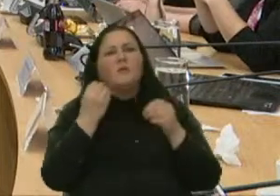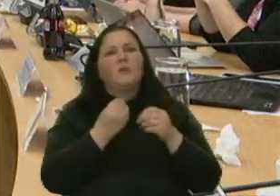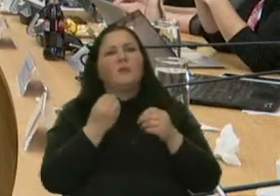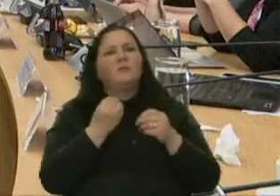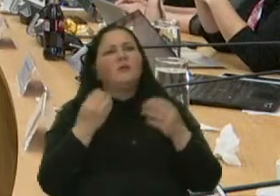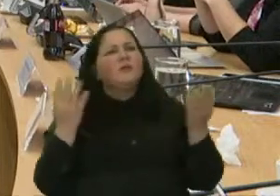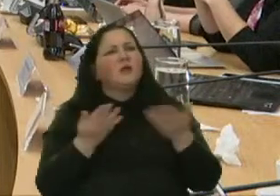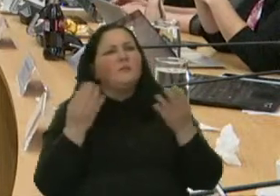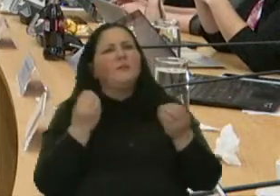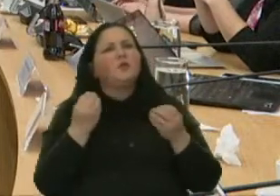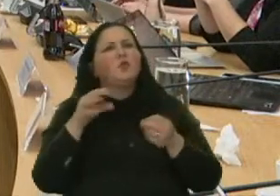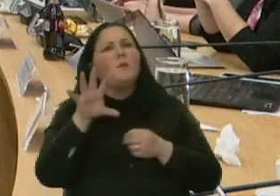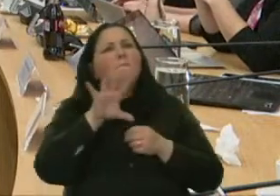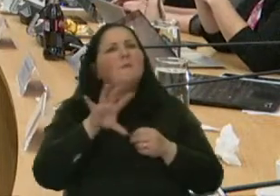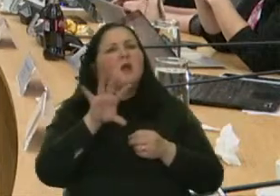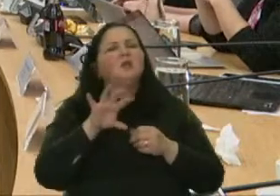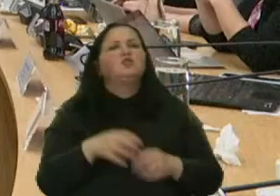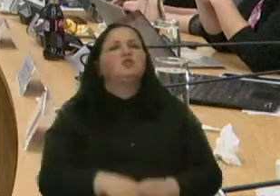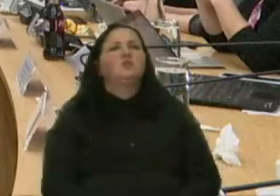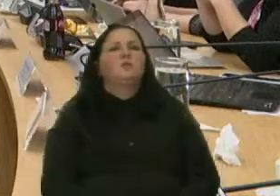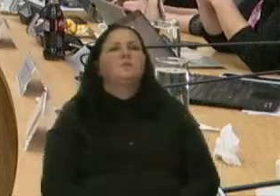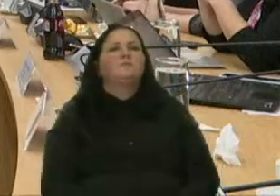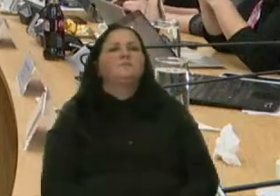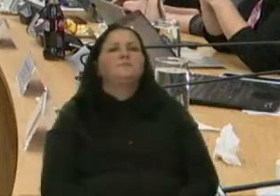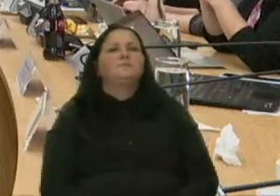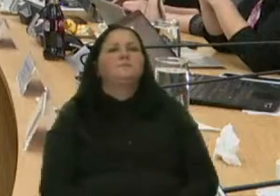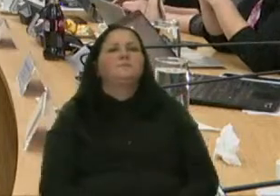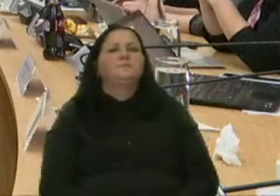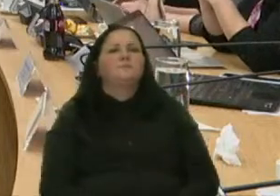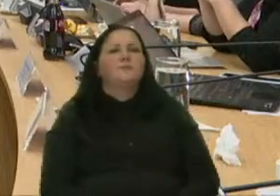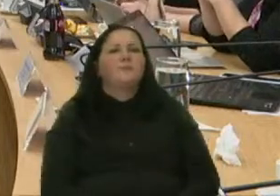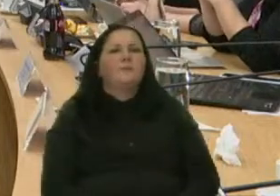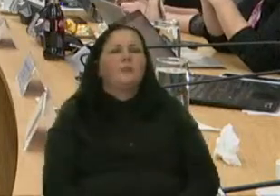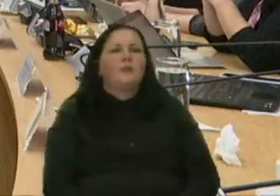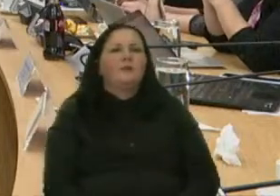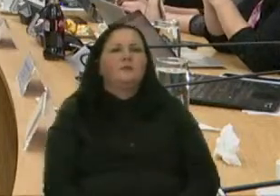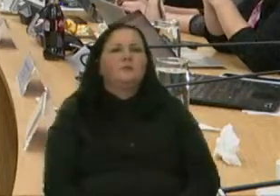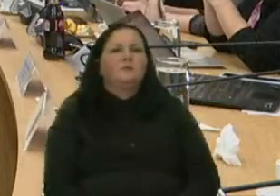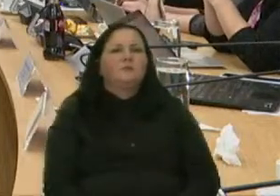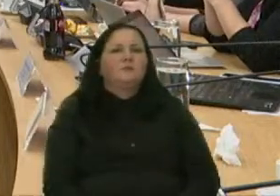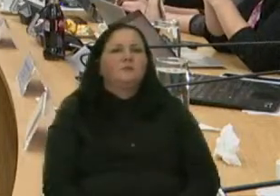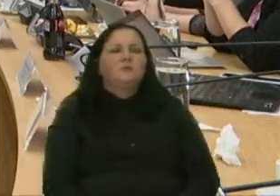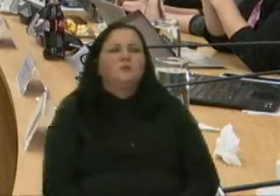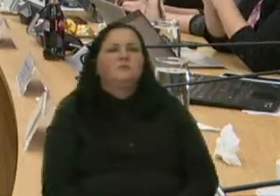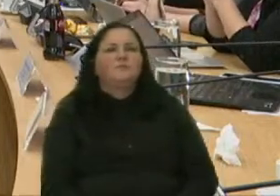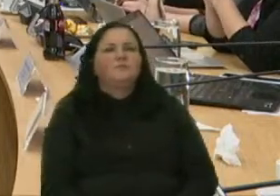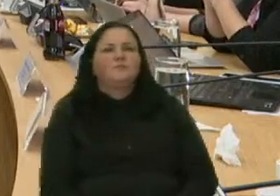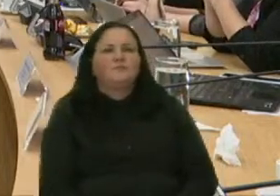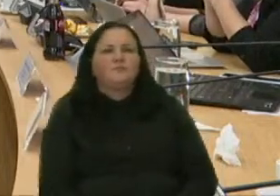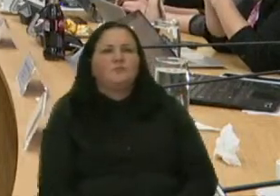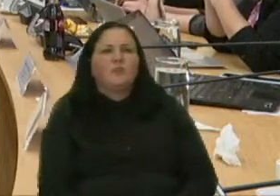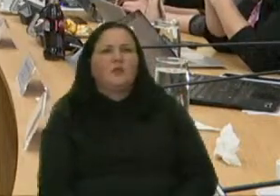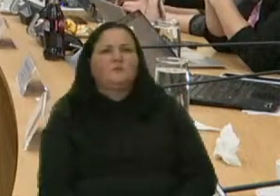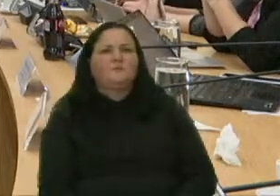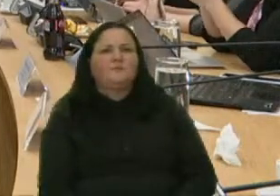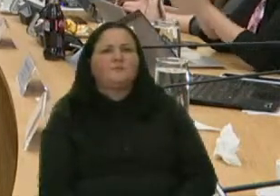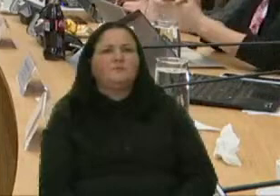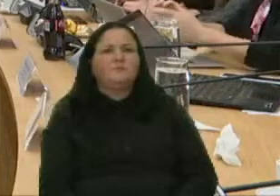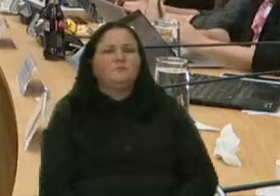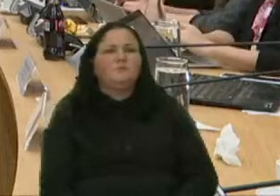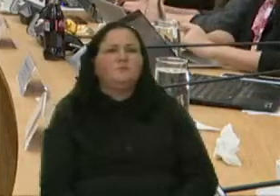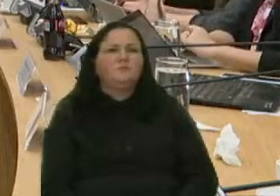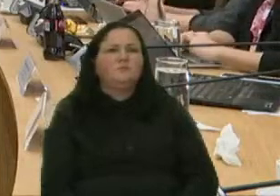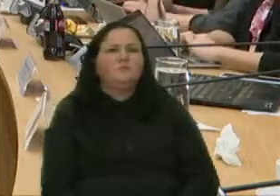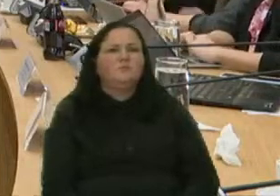accelerat pentru Mănăștur Mulțumesc cont o fracțiune o ruptură logică majoră